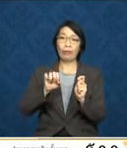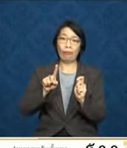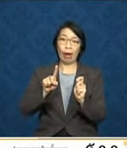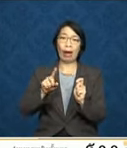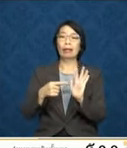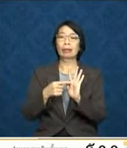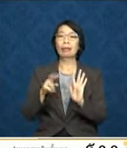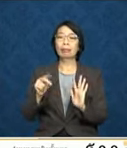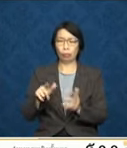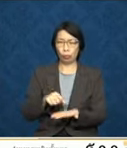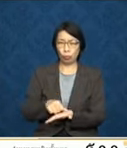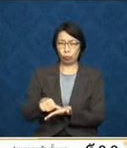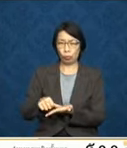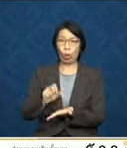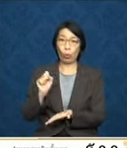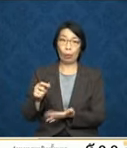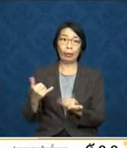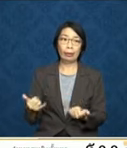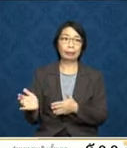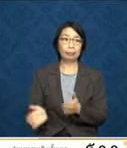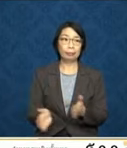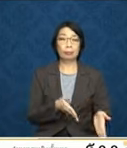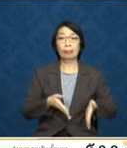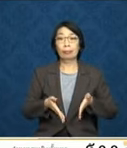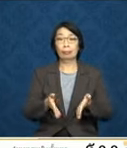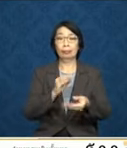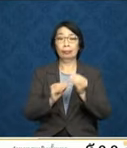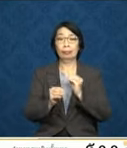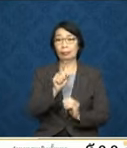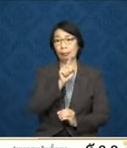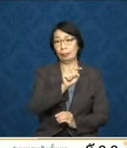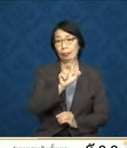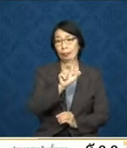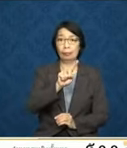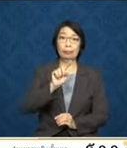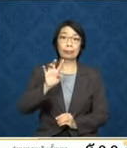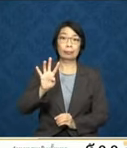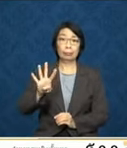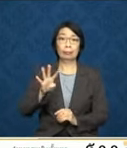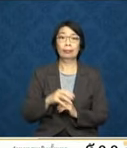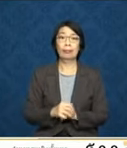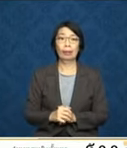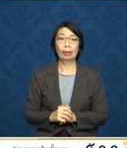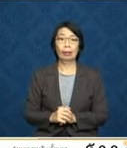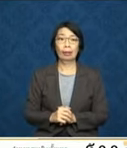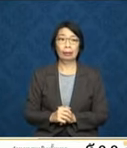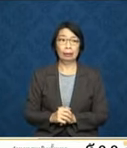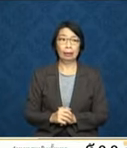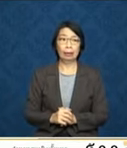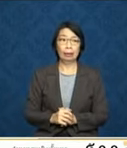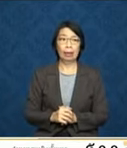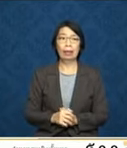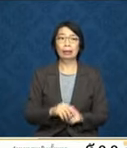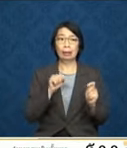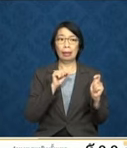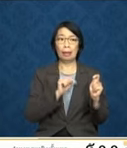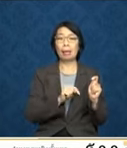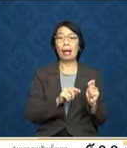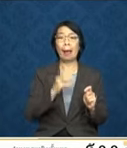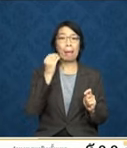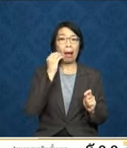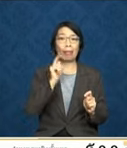ครับ2ถนนสาย1314จากบ้านแม่แหลงไปบ้านท่าตอนอำเภอแม่อายจังหวัดเชียงใ